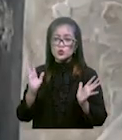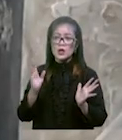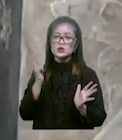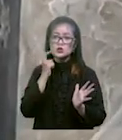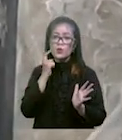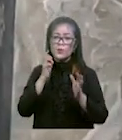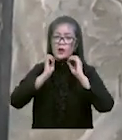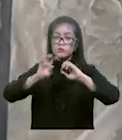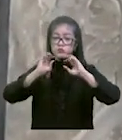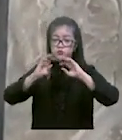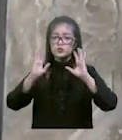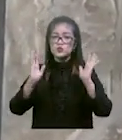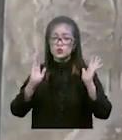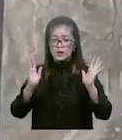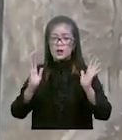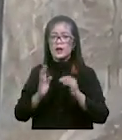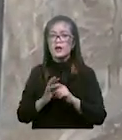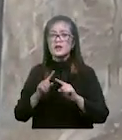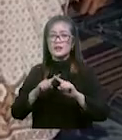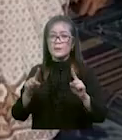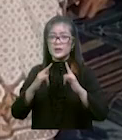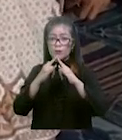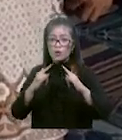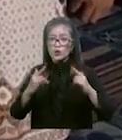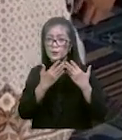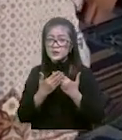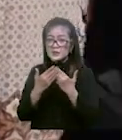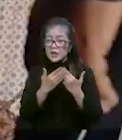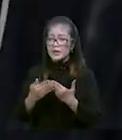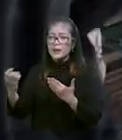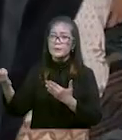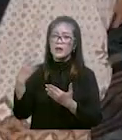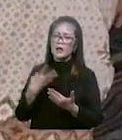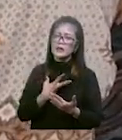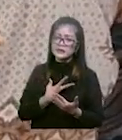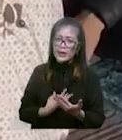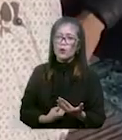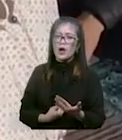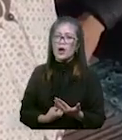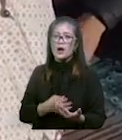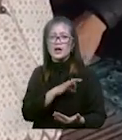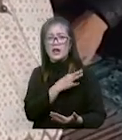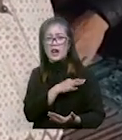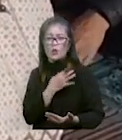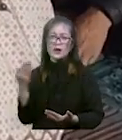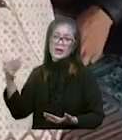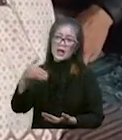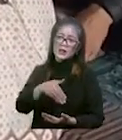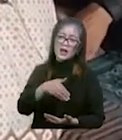namun saat dikonfirmasi awak media pihak pondok pesantren mengaku kecewa dengan sikap relawan saat mendatangi pondok pesantren